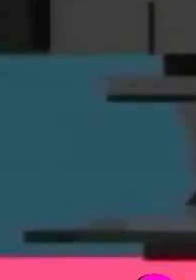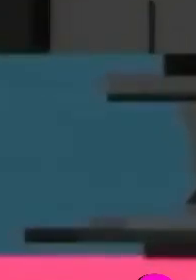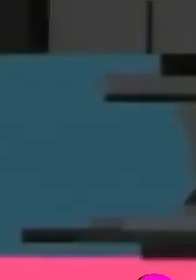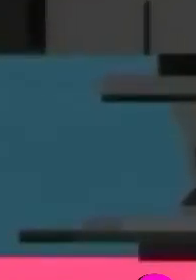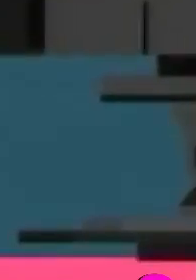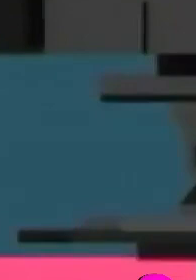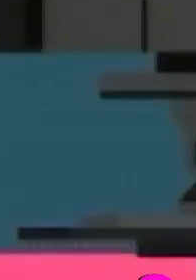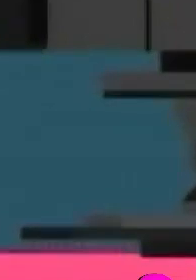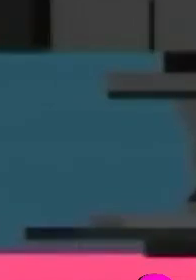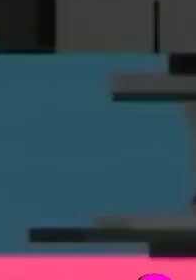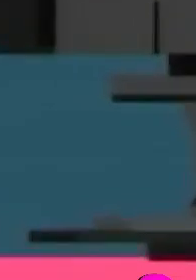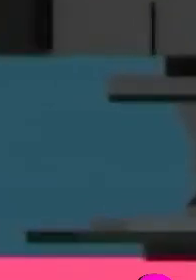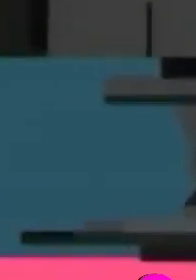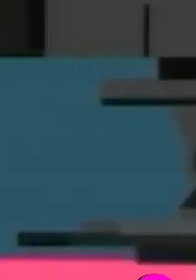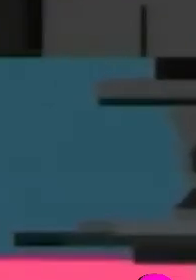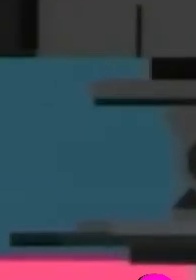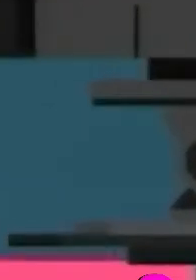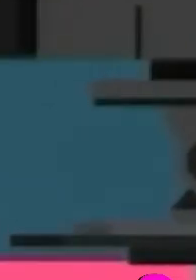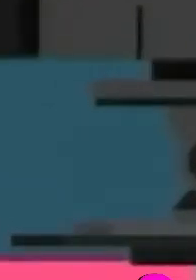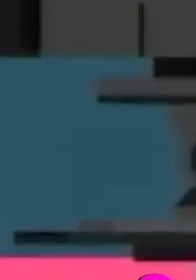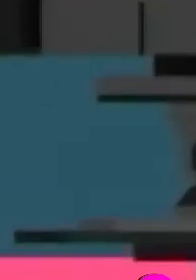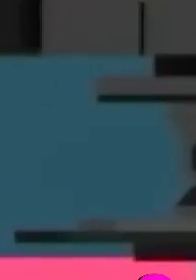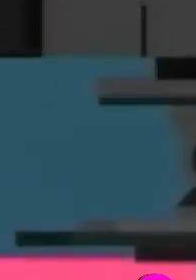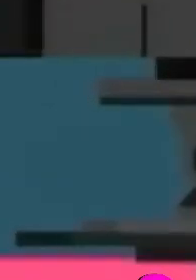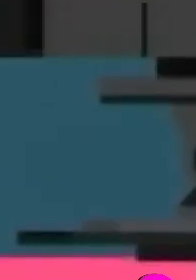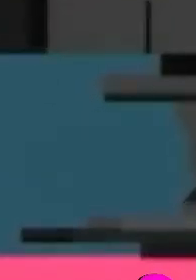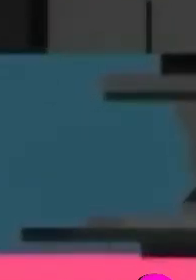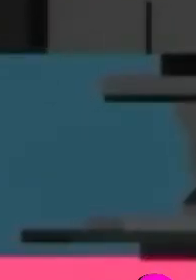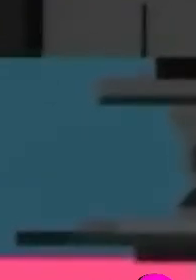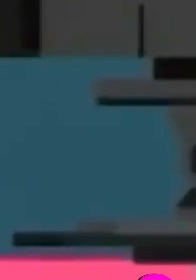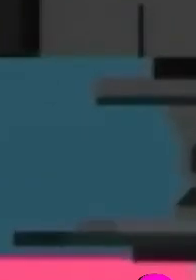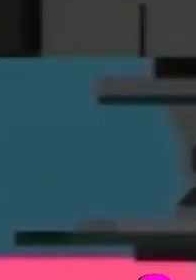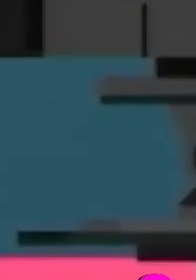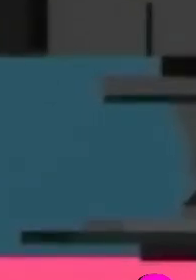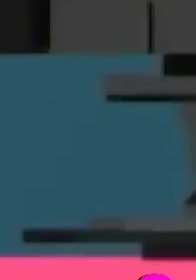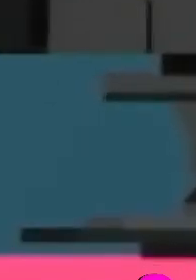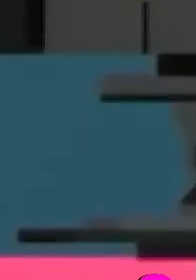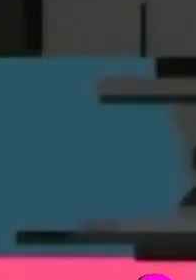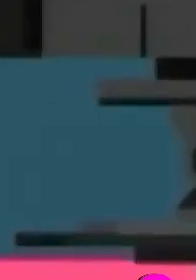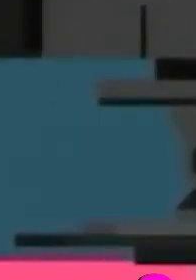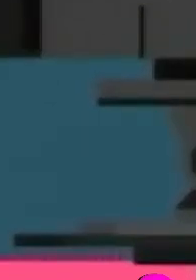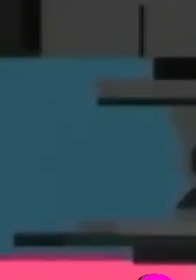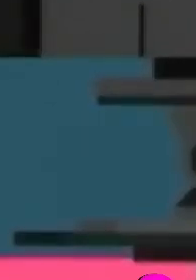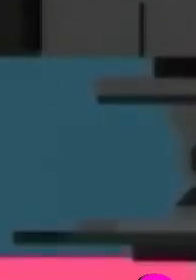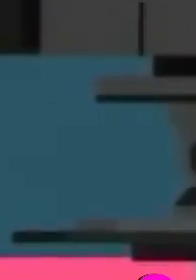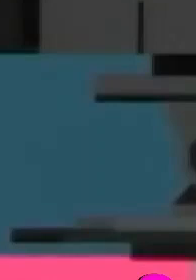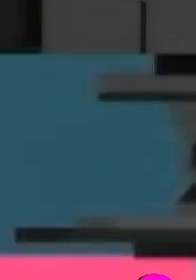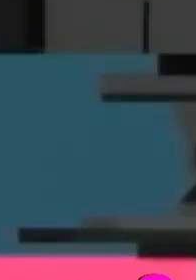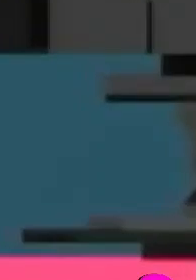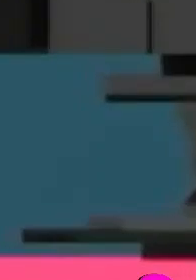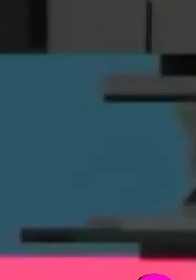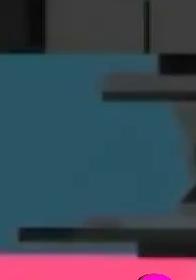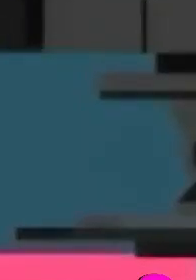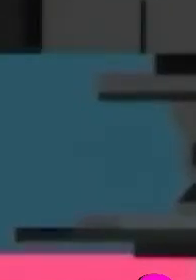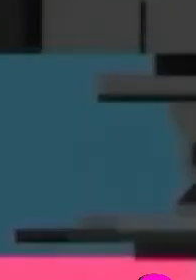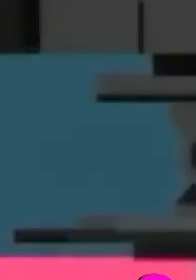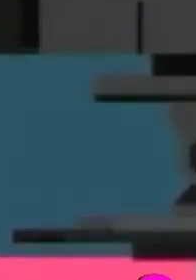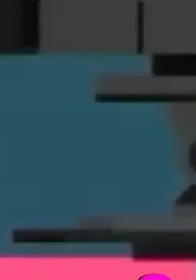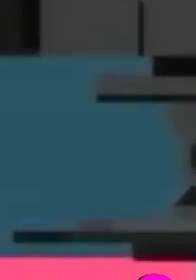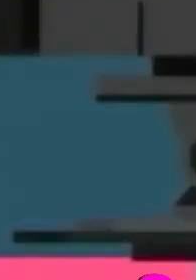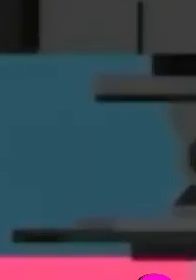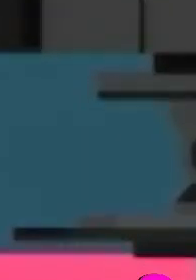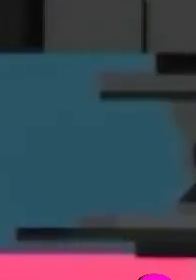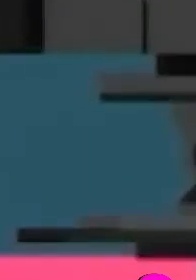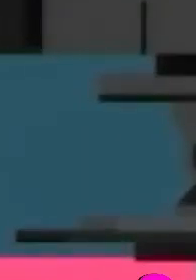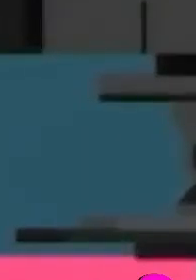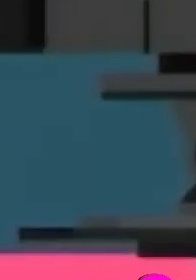هو علشانك. هي ومين، أكلت شهية 100% أصناف جديدة. هي ومين،